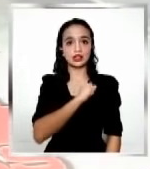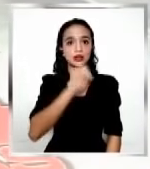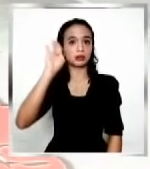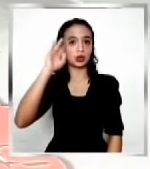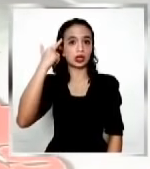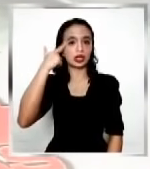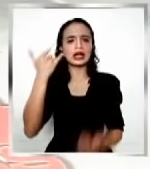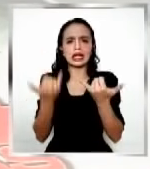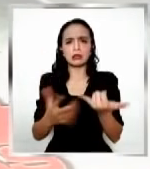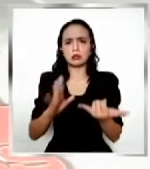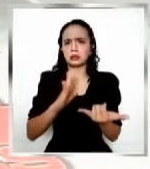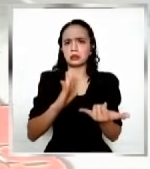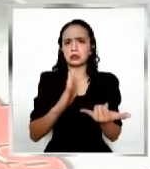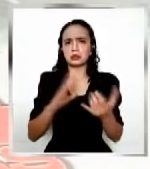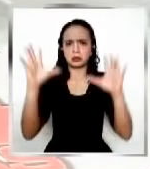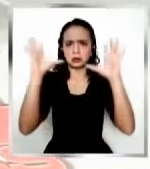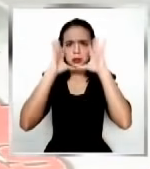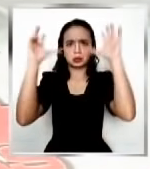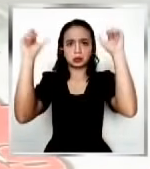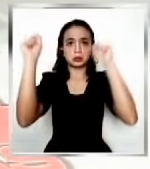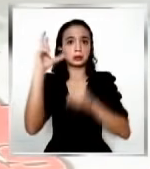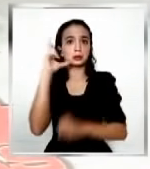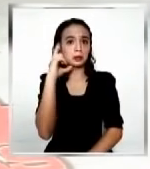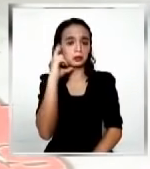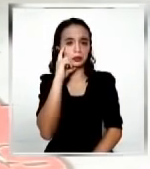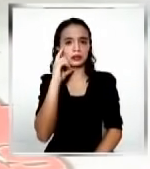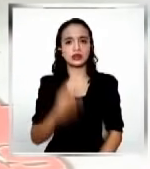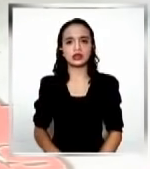kalagayan si Pangulong Duterte. Taliwas po yan sa mga kumalat na balitang